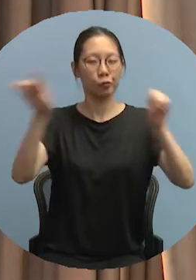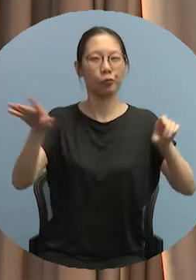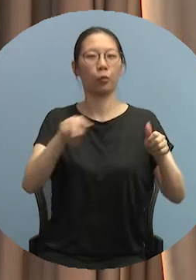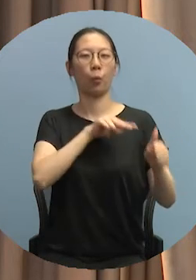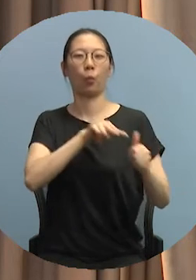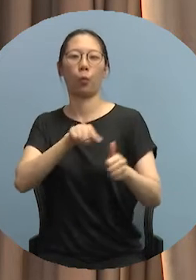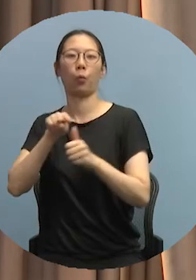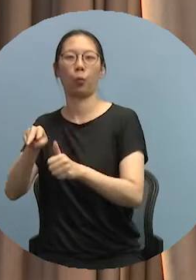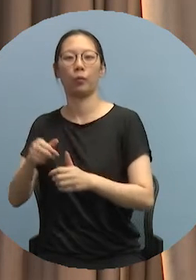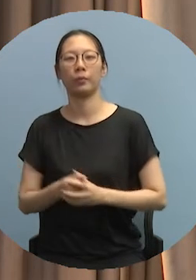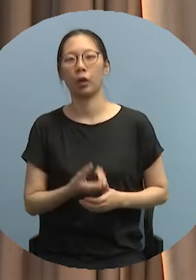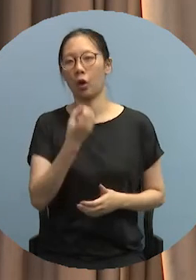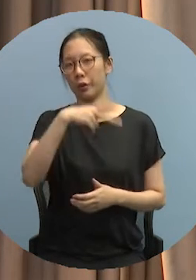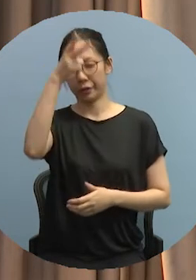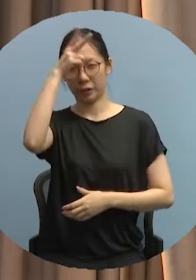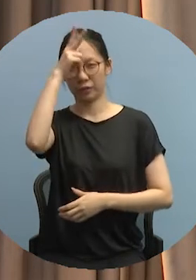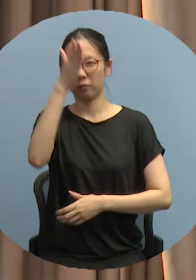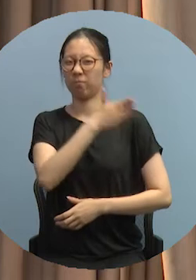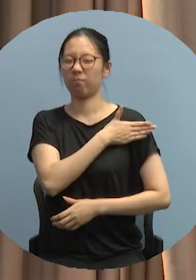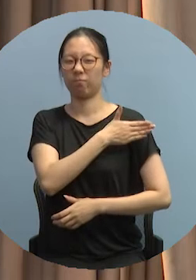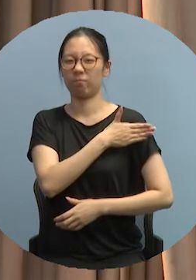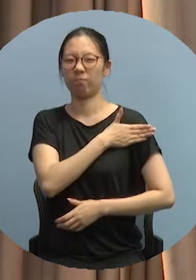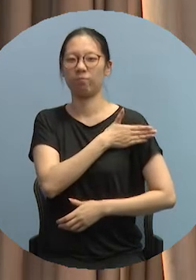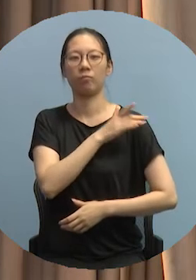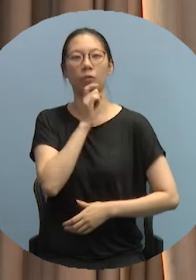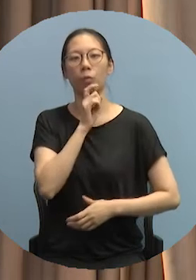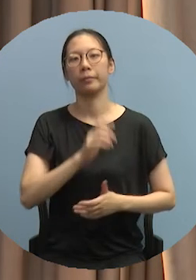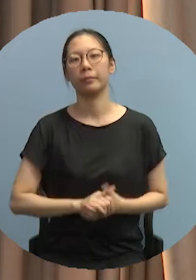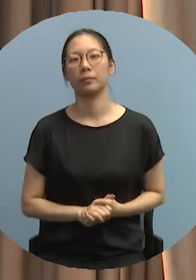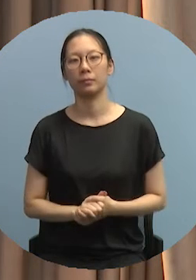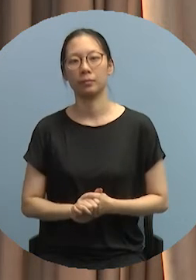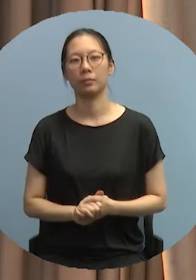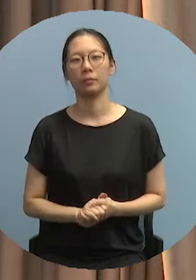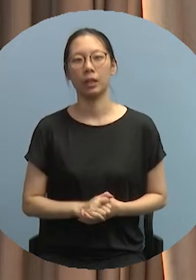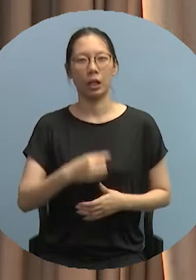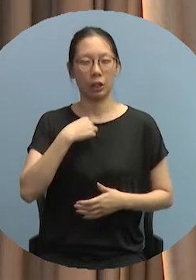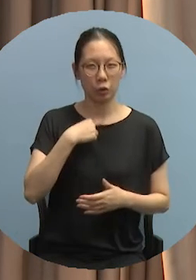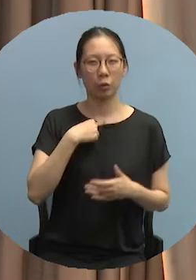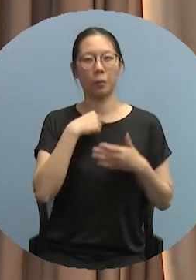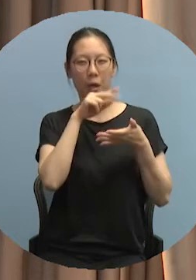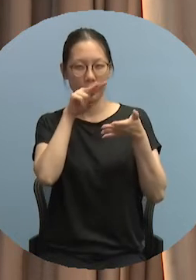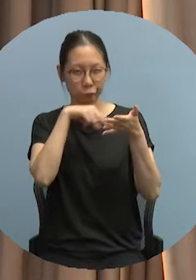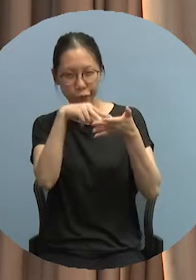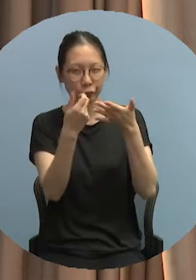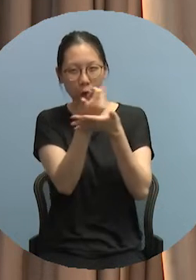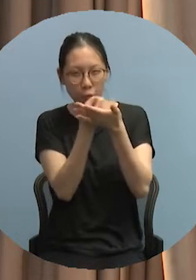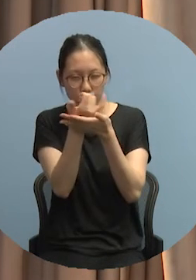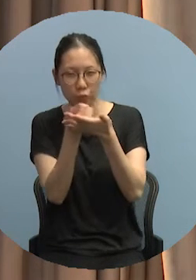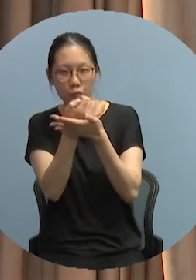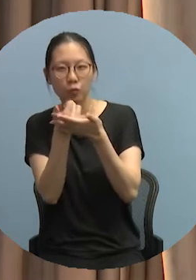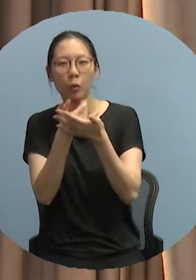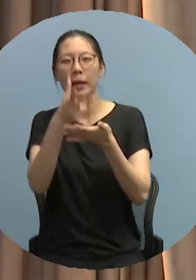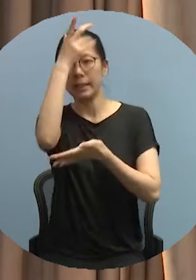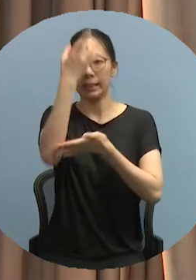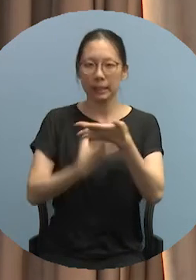導者和把關人，特區政府更加是責無旁貸，需要及時檢視